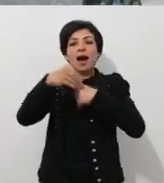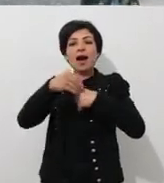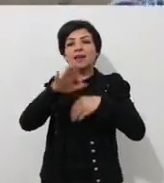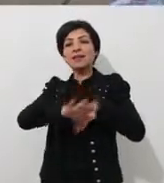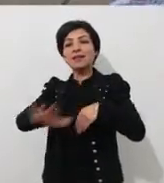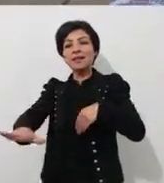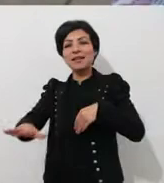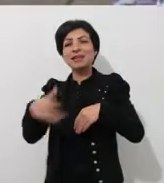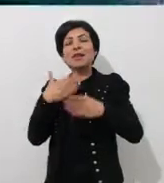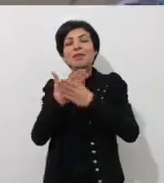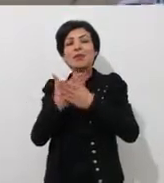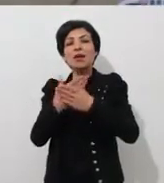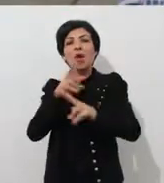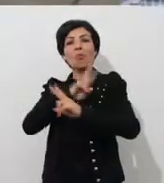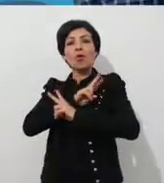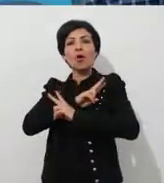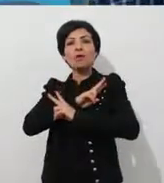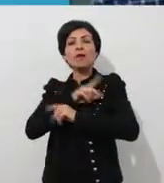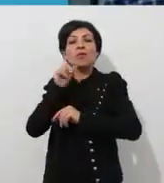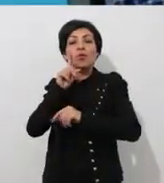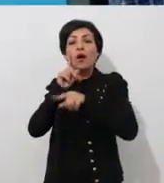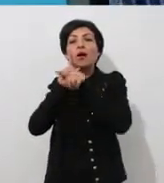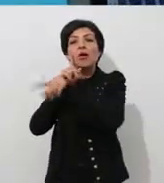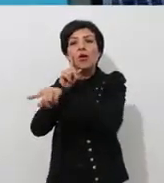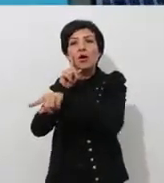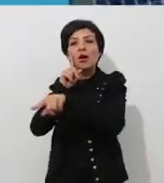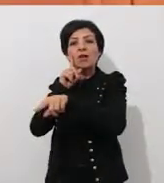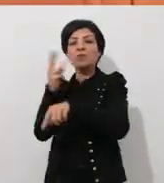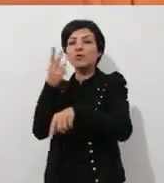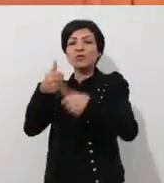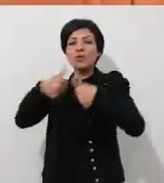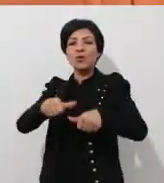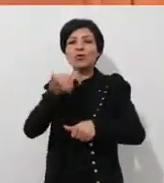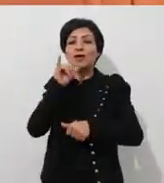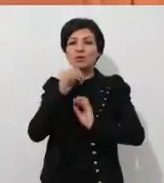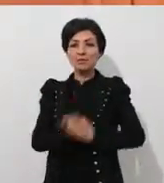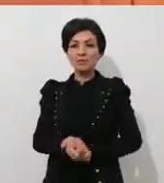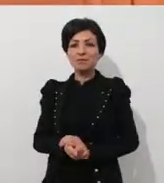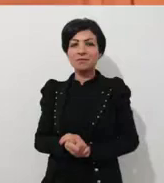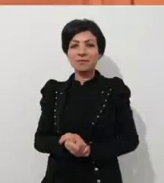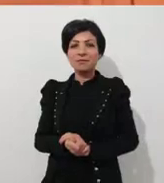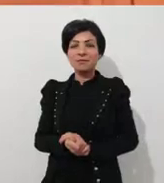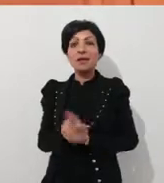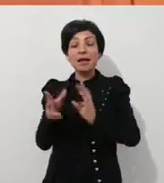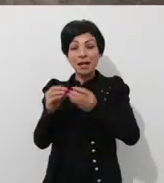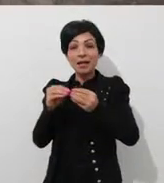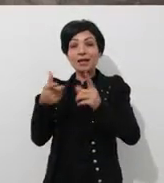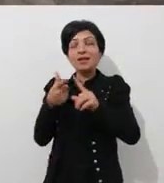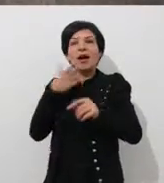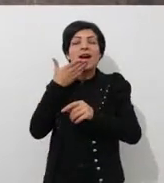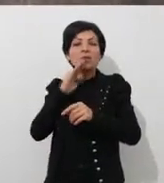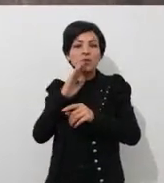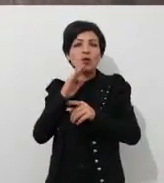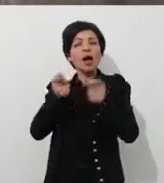للراحة البرة على مولهم، مش ما يبقاش واحد وخطرهم يحبش يبقى واحد. كيفاش؟ وأنا بشكر كل يعني إدارة المدرسة بصراحة على دور كبير للمرة